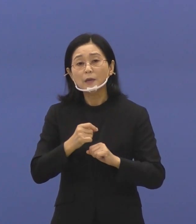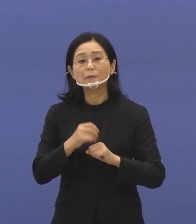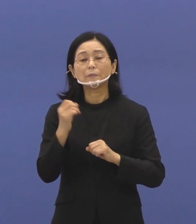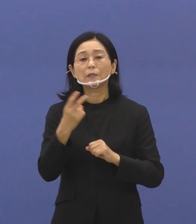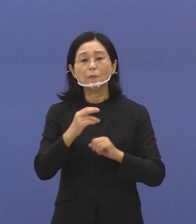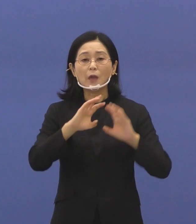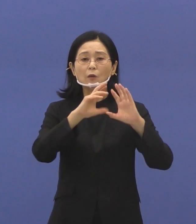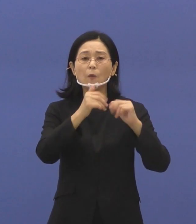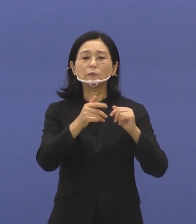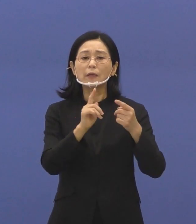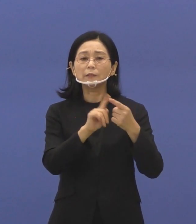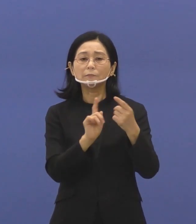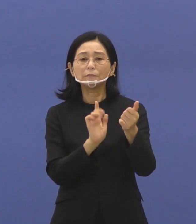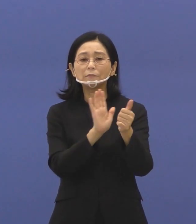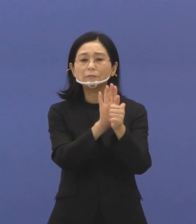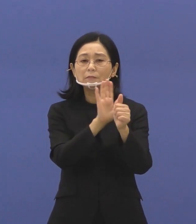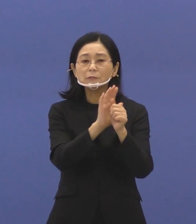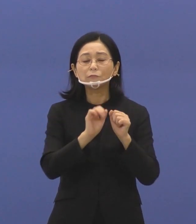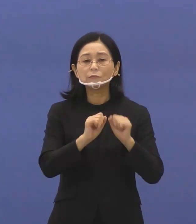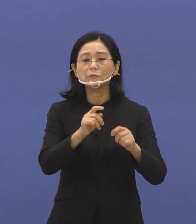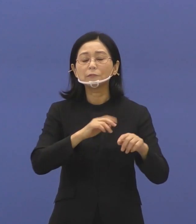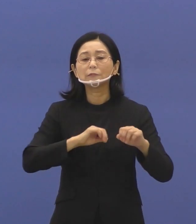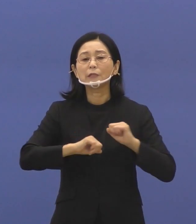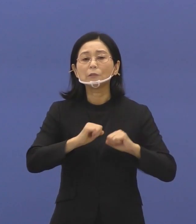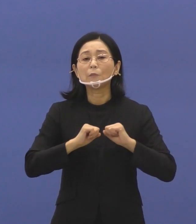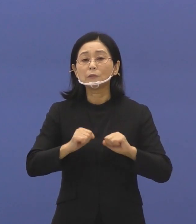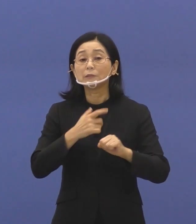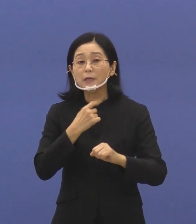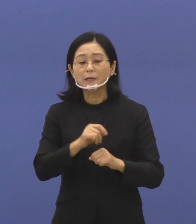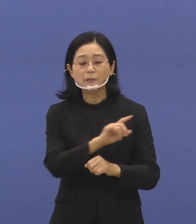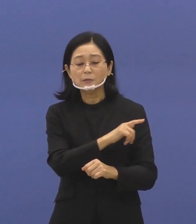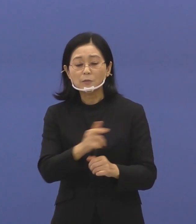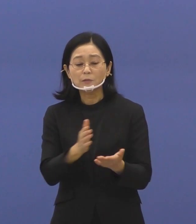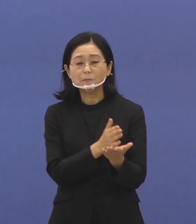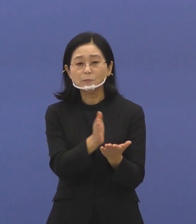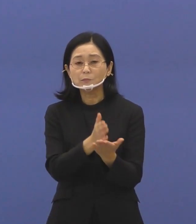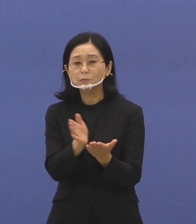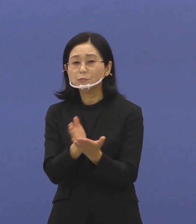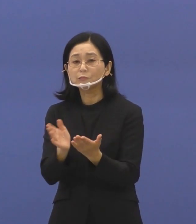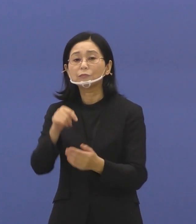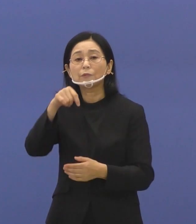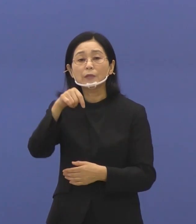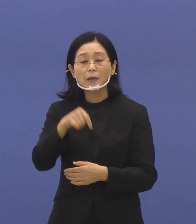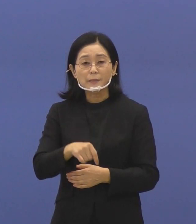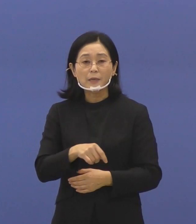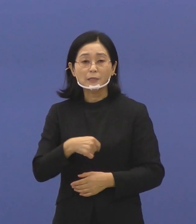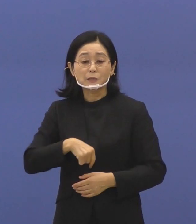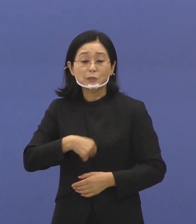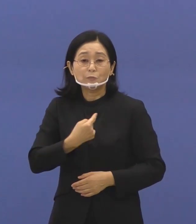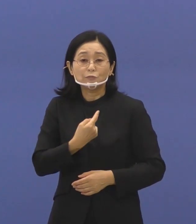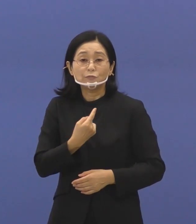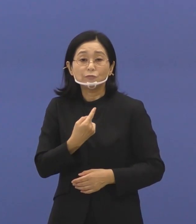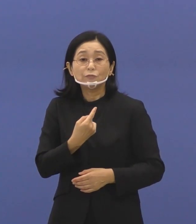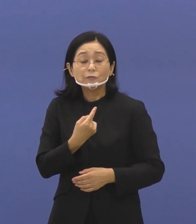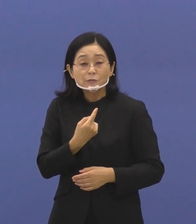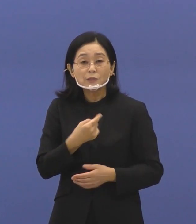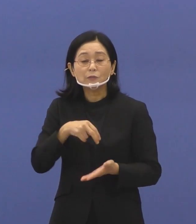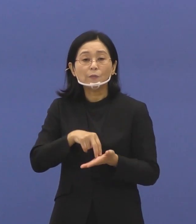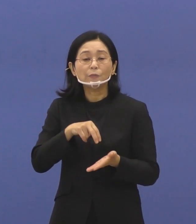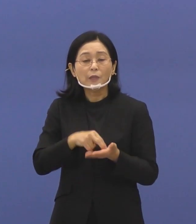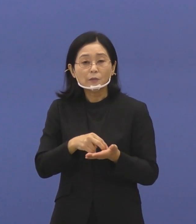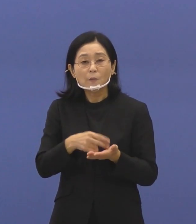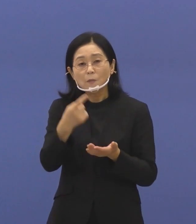もやりたい、あのそういう中でこの主体的に自分なりの学びっていうのを